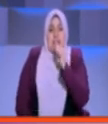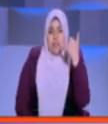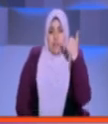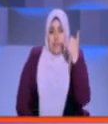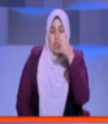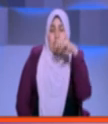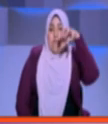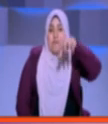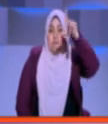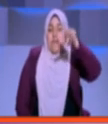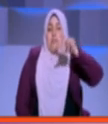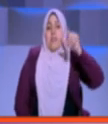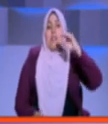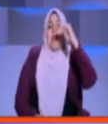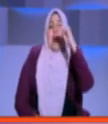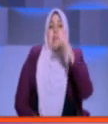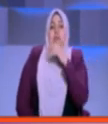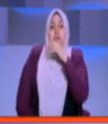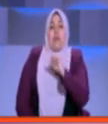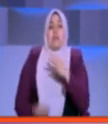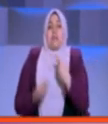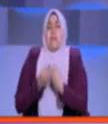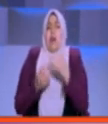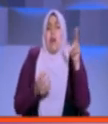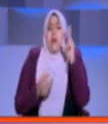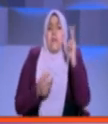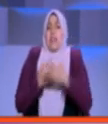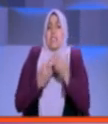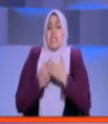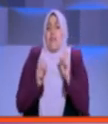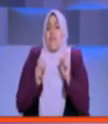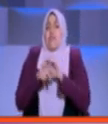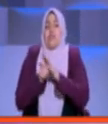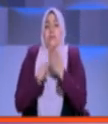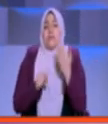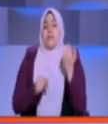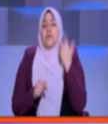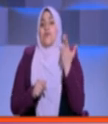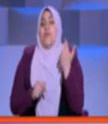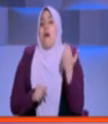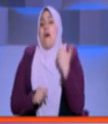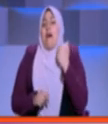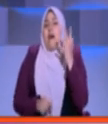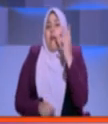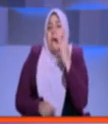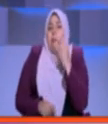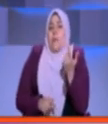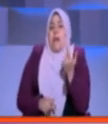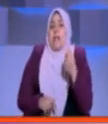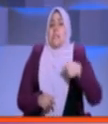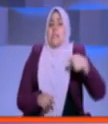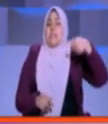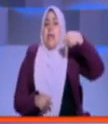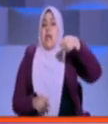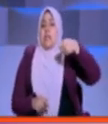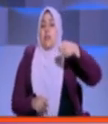الفرنسي حول آخر التطورات المرتبطة بفيروس كورونا، ما إذا كانت الأرقام أخذة في الانحسار ولو قليلا أم أن الأسوأ